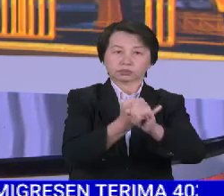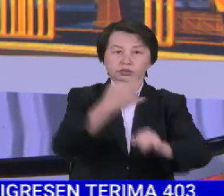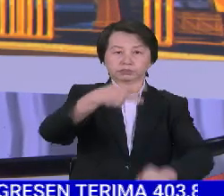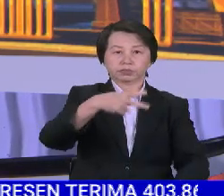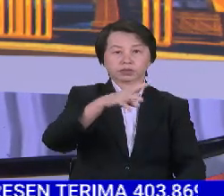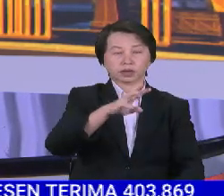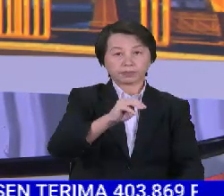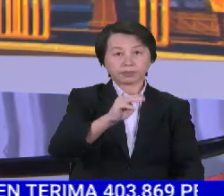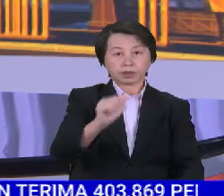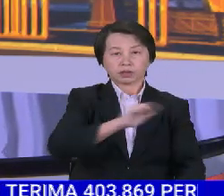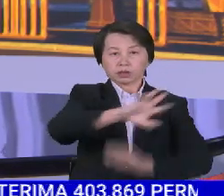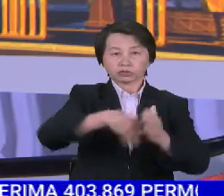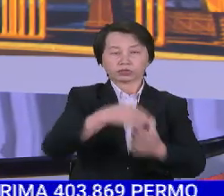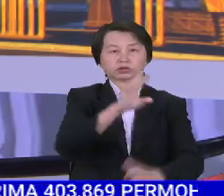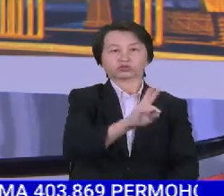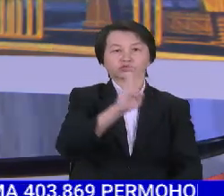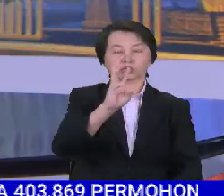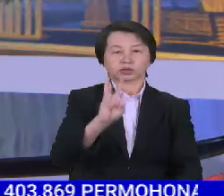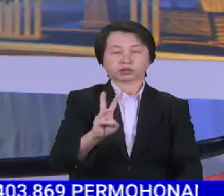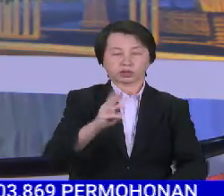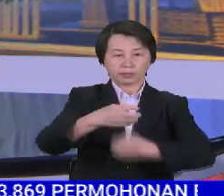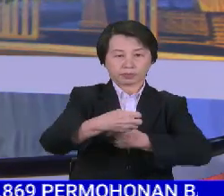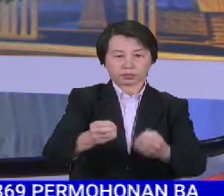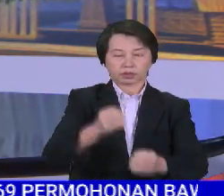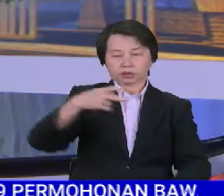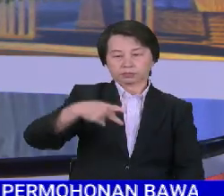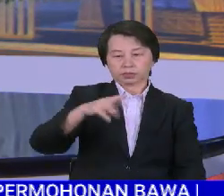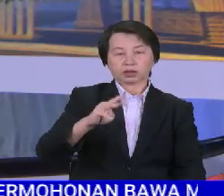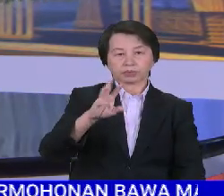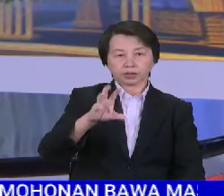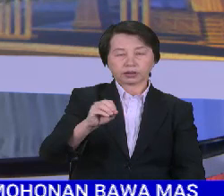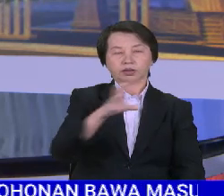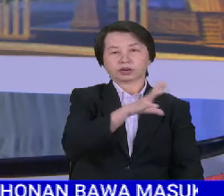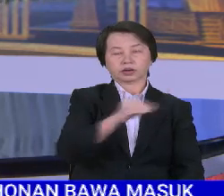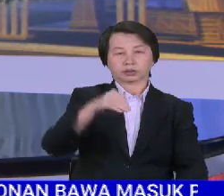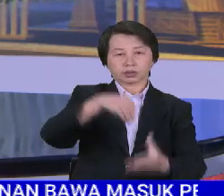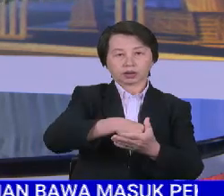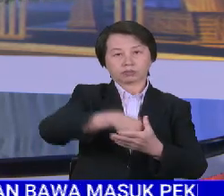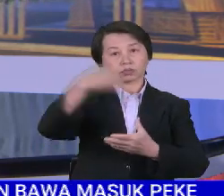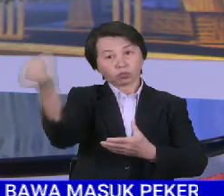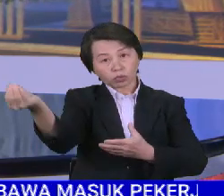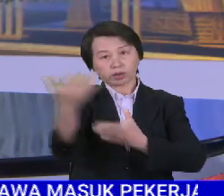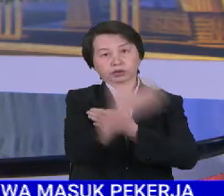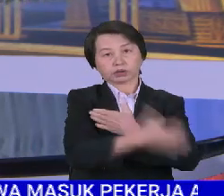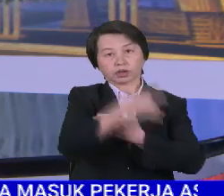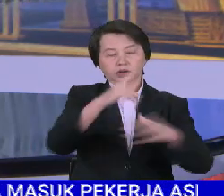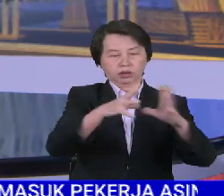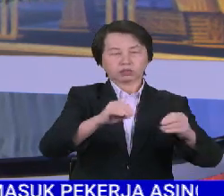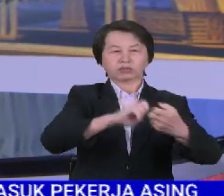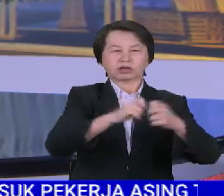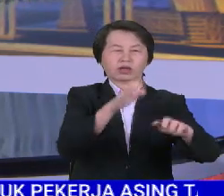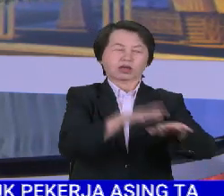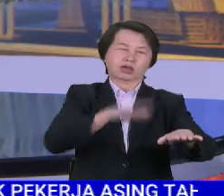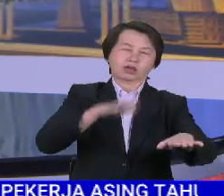PMA di kesemua 76 pejabat pengeluaran PMA di dalam dan luar negara. Ia bagi menangani isu